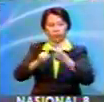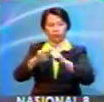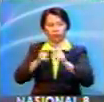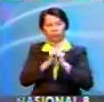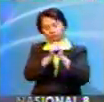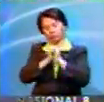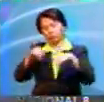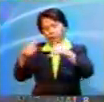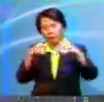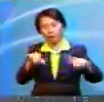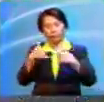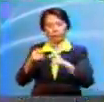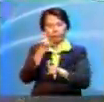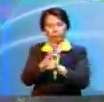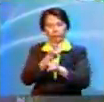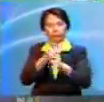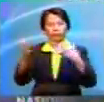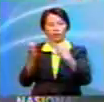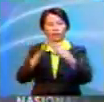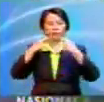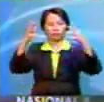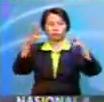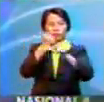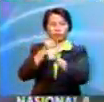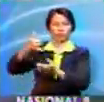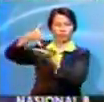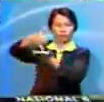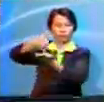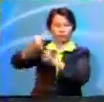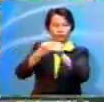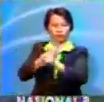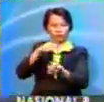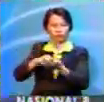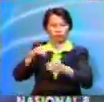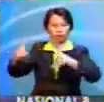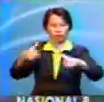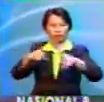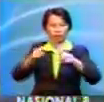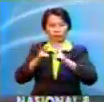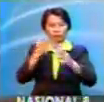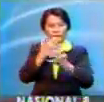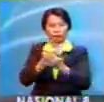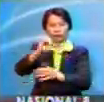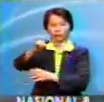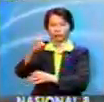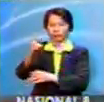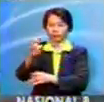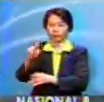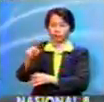berjuang bermati-matian sehingga kami berjaya mendapatkan piala tahun ini. Permainan memang sangat baik, JDT pun bermain dengan